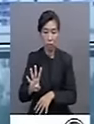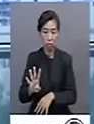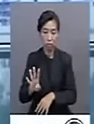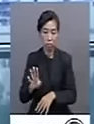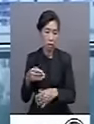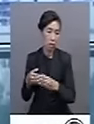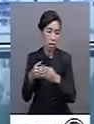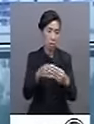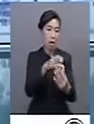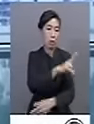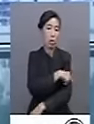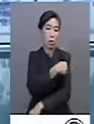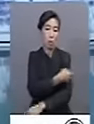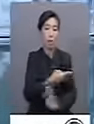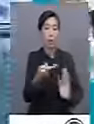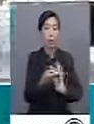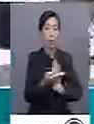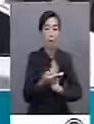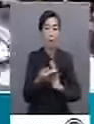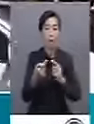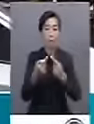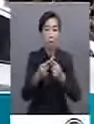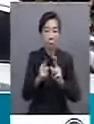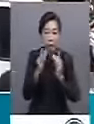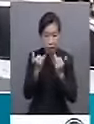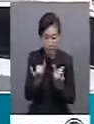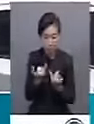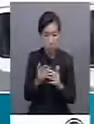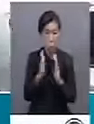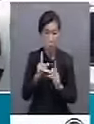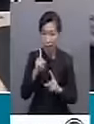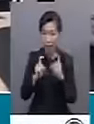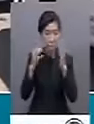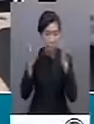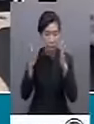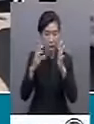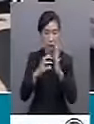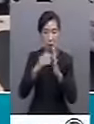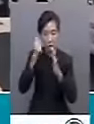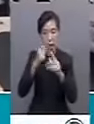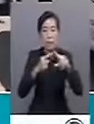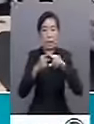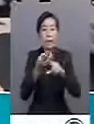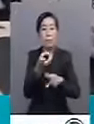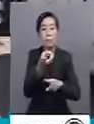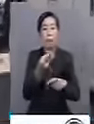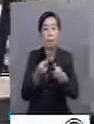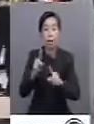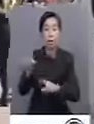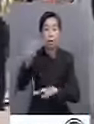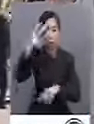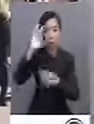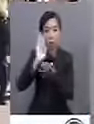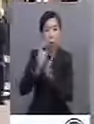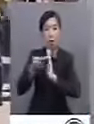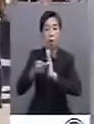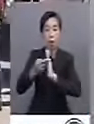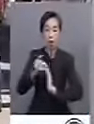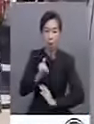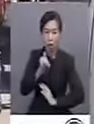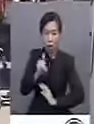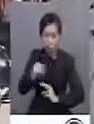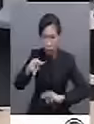ฮะตอนนี้ก็ถือว่าเป็นโชคดีนะฮะที่มีเพียงแค่ผู้บาดเจ็บไม่มีผู้เสียชีวิตนะครับทางตำรวจที่สภ.หนองคายครับเข้าไปตรวจสอบที่เกิดเหตุจุ